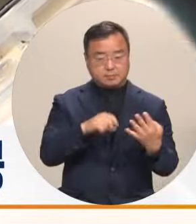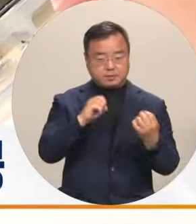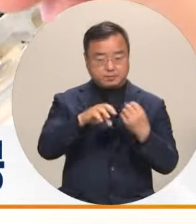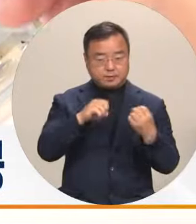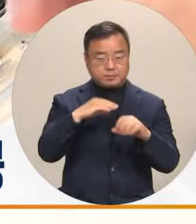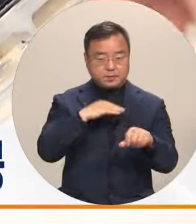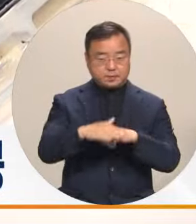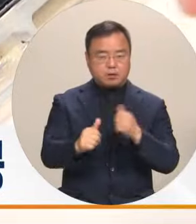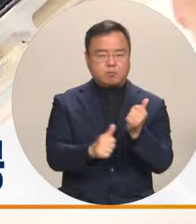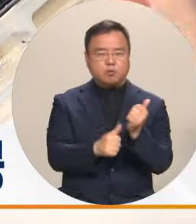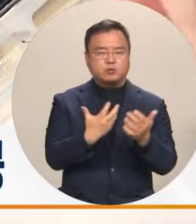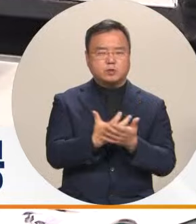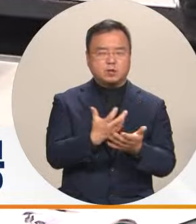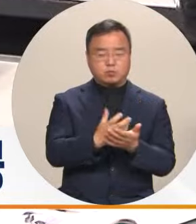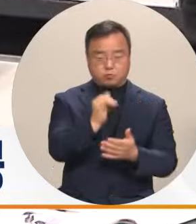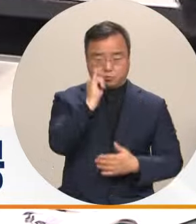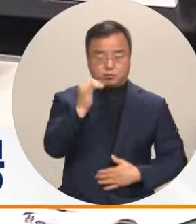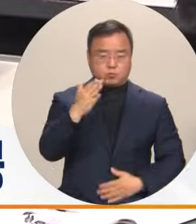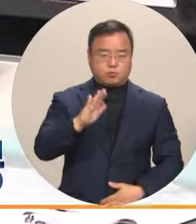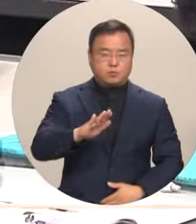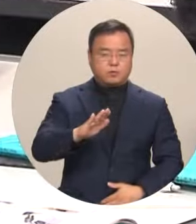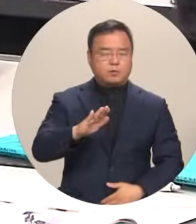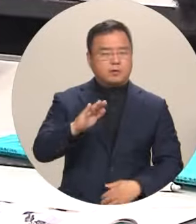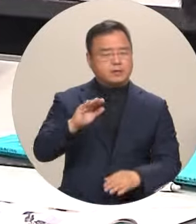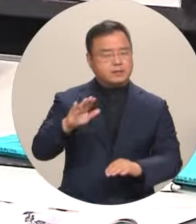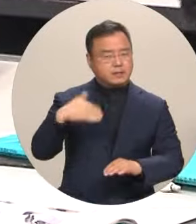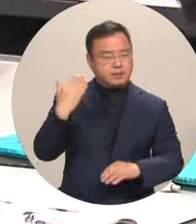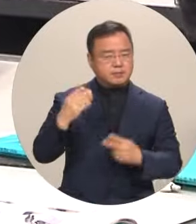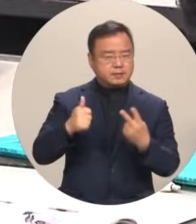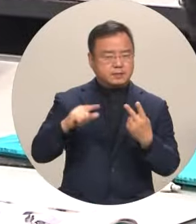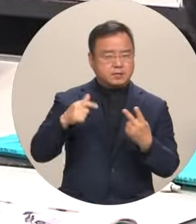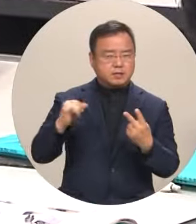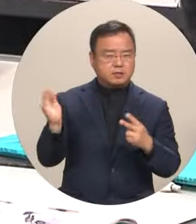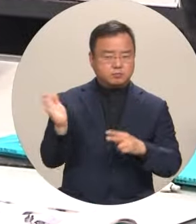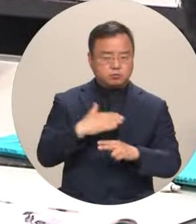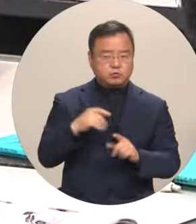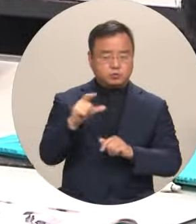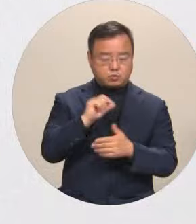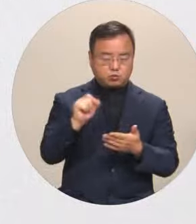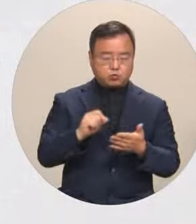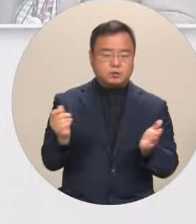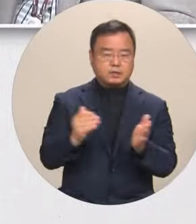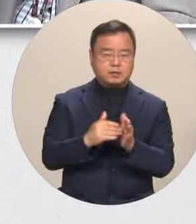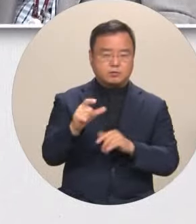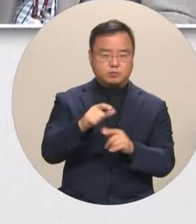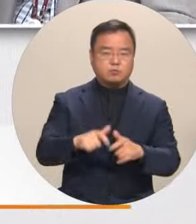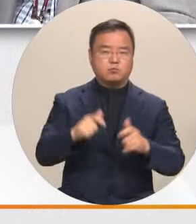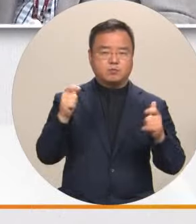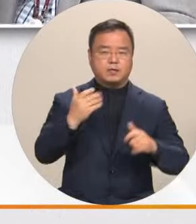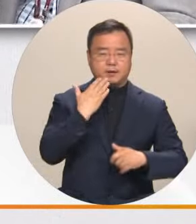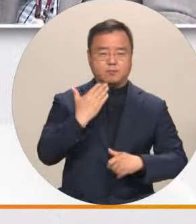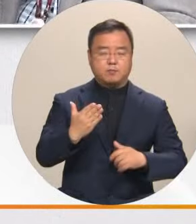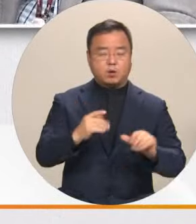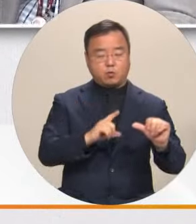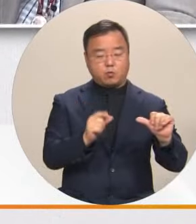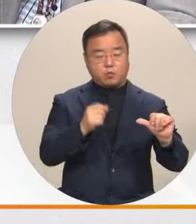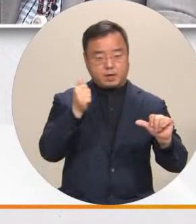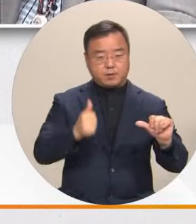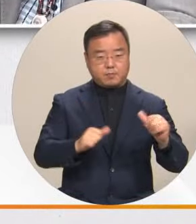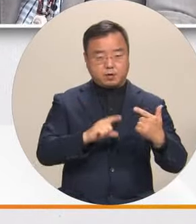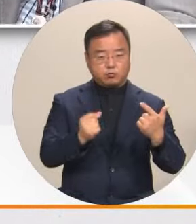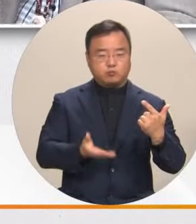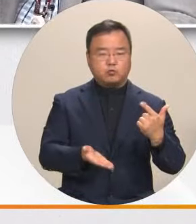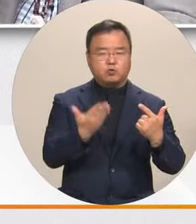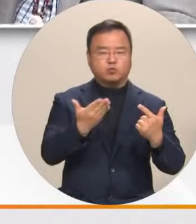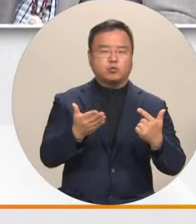보급됐지만 다음 아기면 논서 수량 단계까지 확대될 전망입니다 5월 말에서 6월 초 정도 되면은